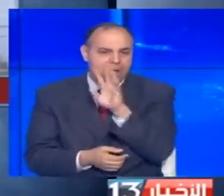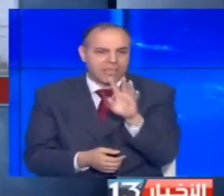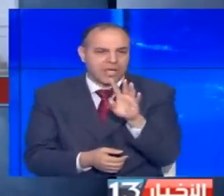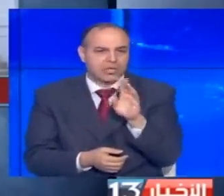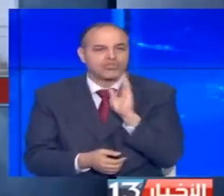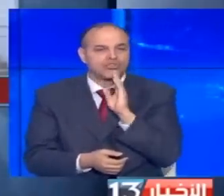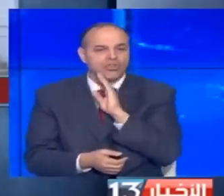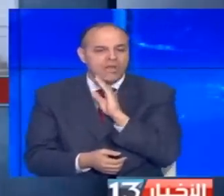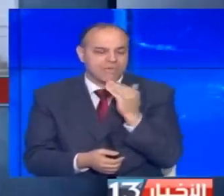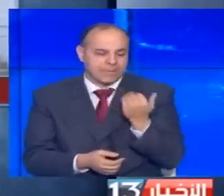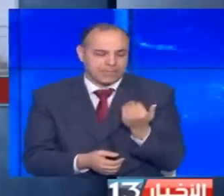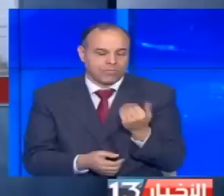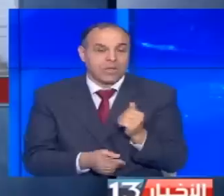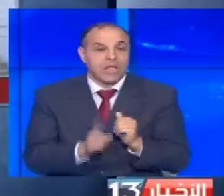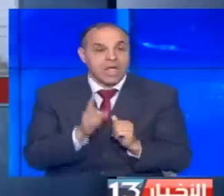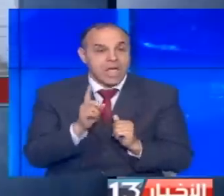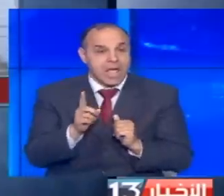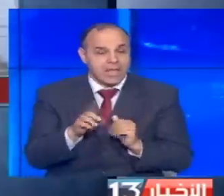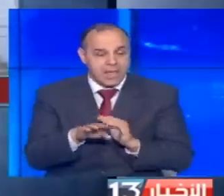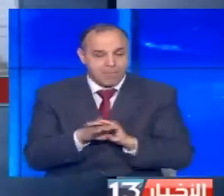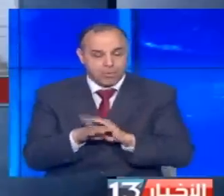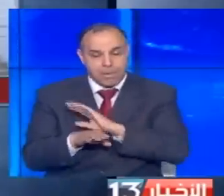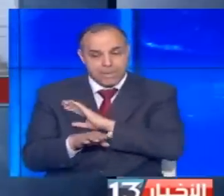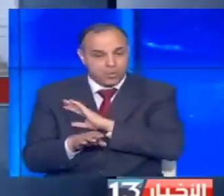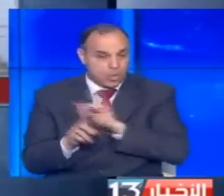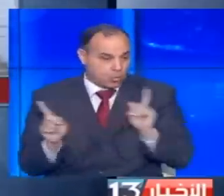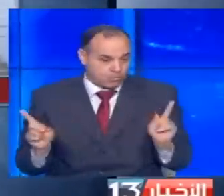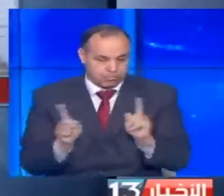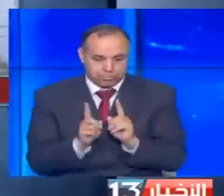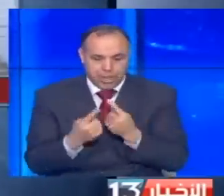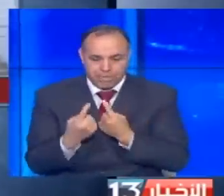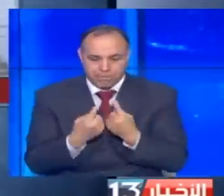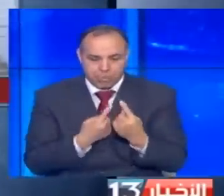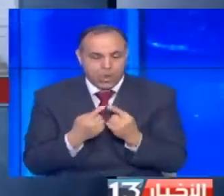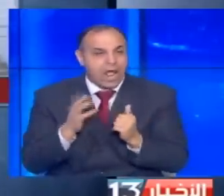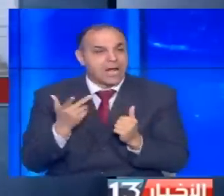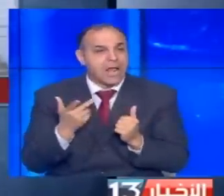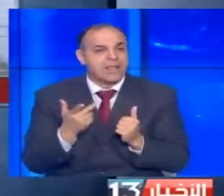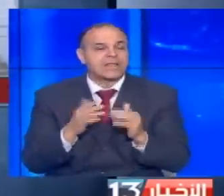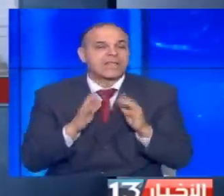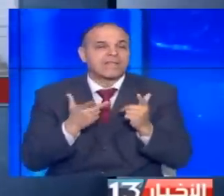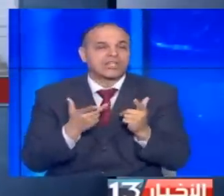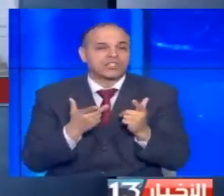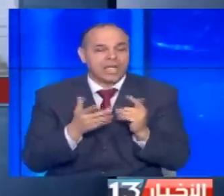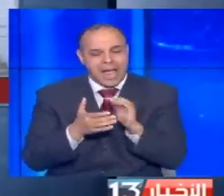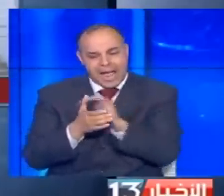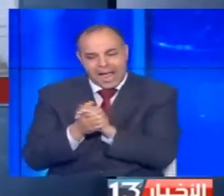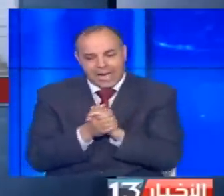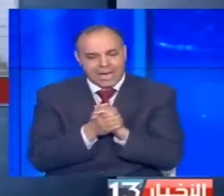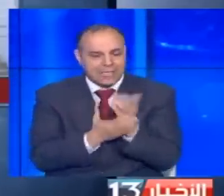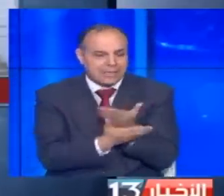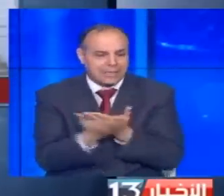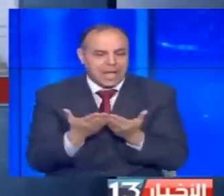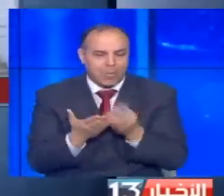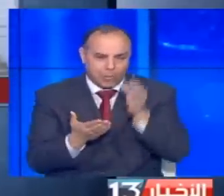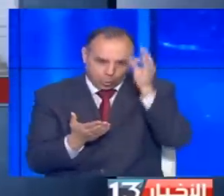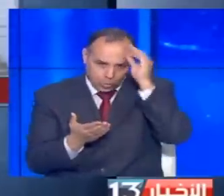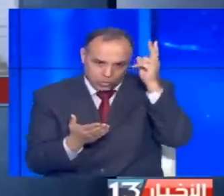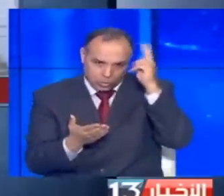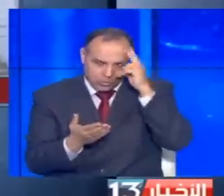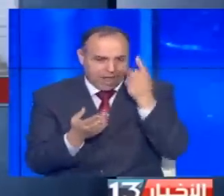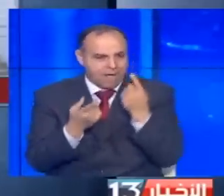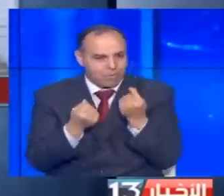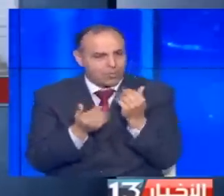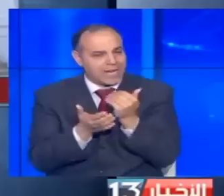من جانفي الحالي وتطرق المسؤولين خلال اللقاء ذاته الى سبل توطيد علاقات التعاون الثنائي في المجال المالي